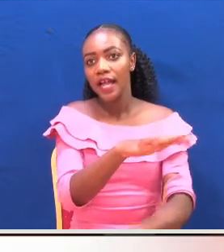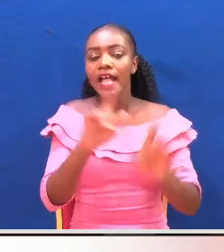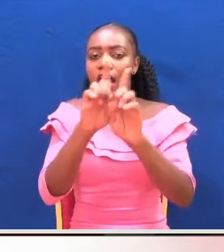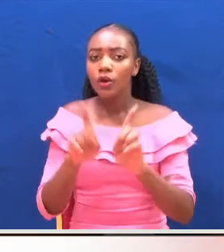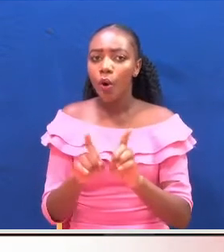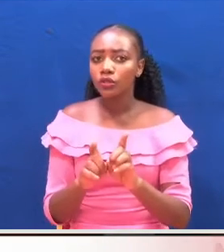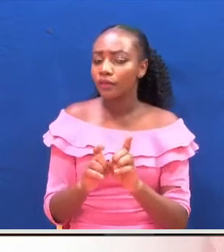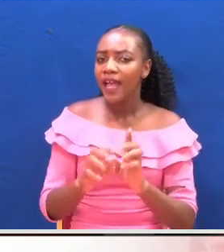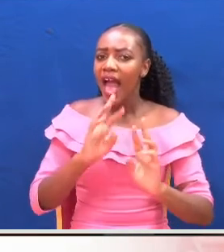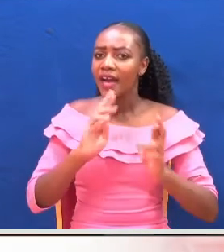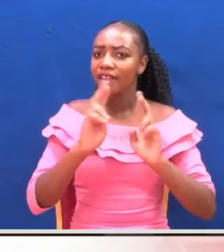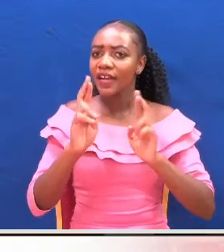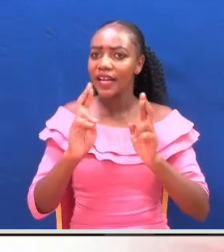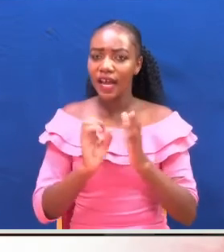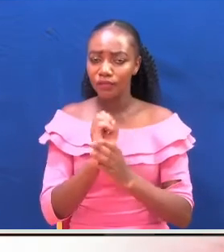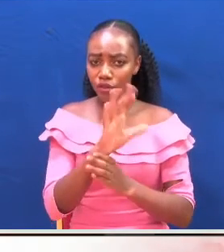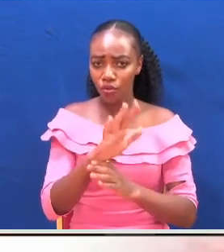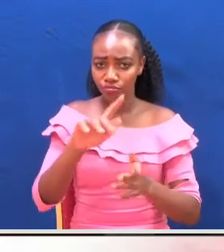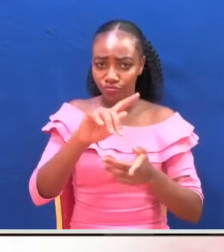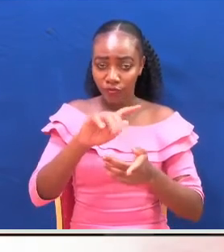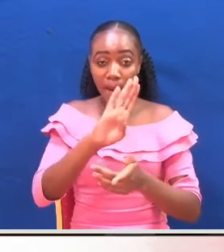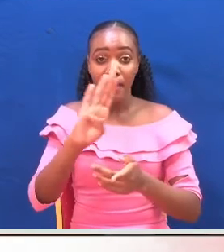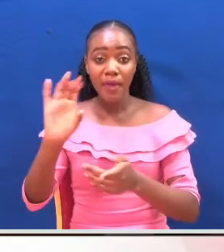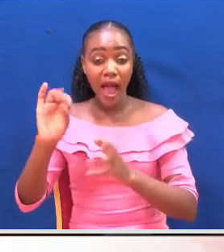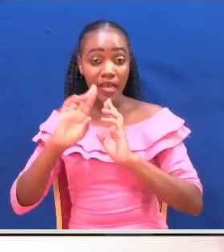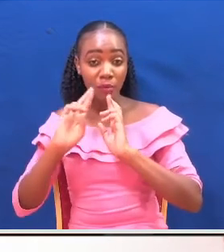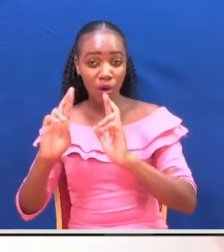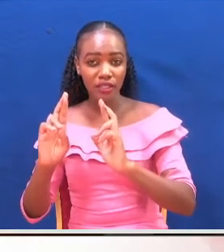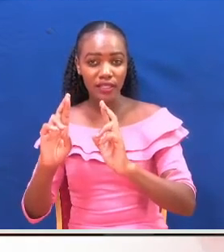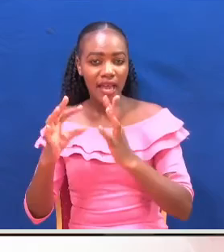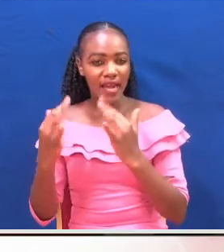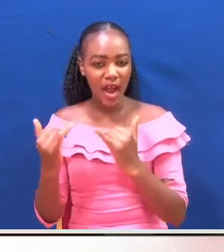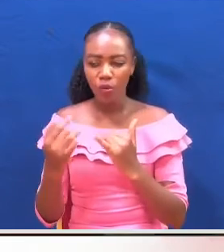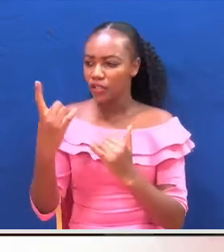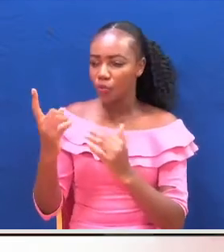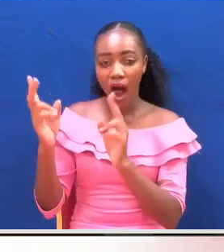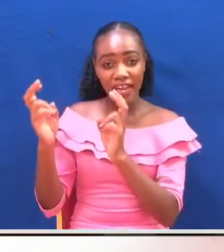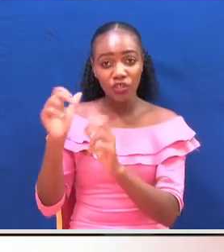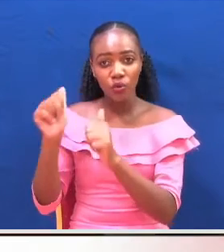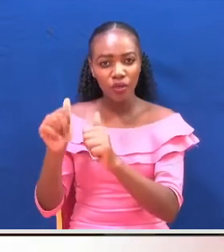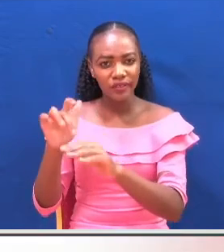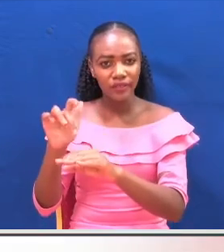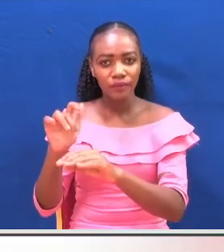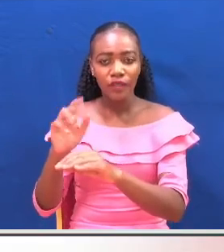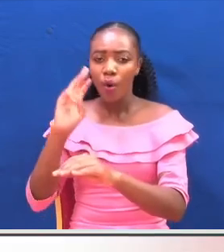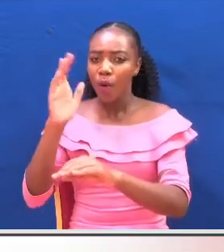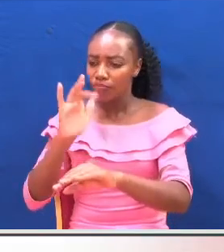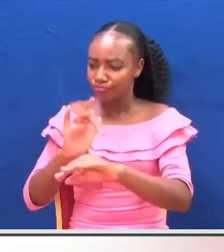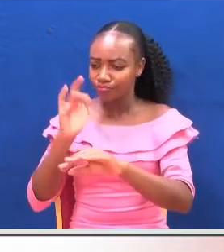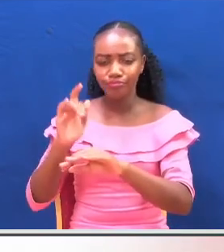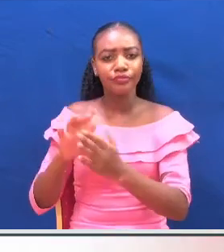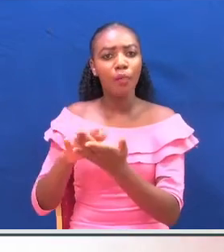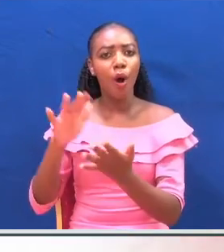Mchakato wa kura ya maoni kupitia mswada wa marekebisho ya katiba wa BBI ni mojawapo ya shughuli za bunge zitakazotatizika kwa